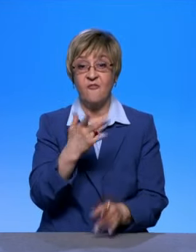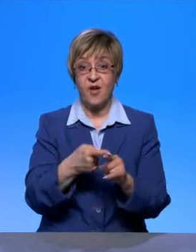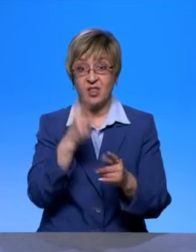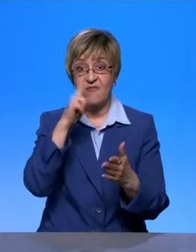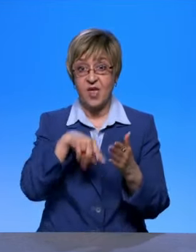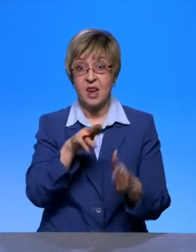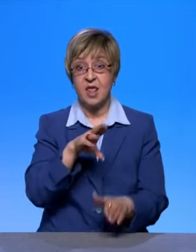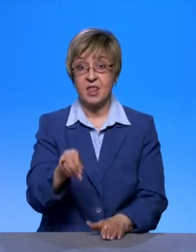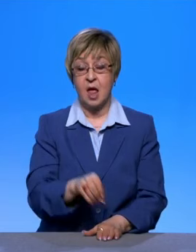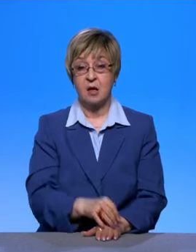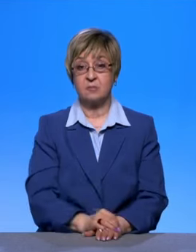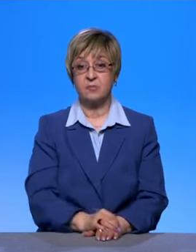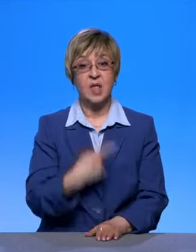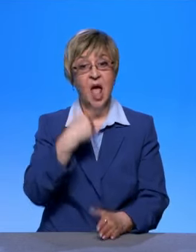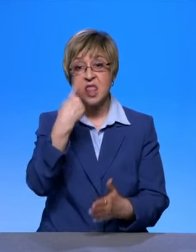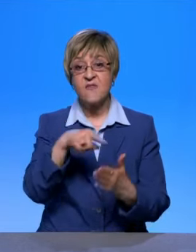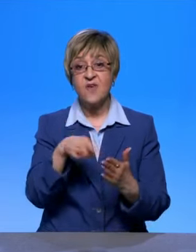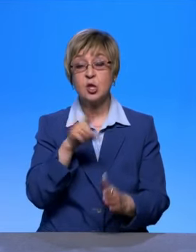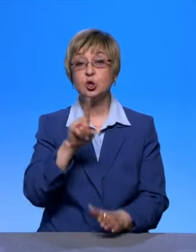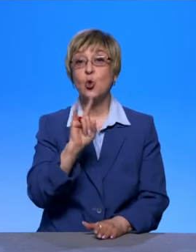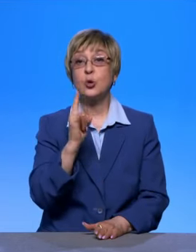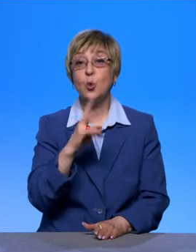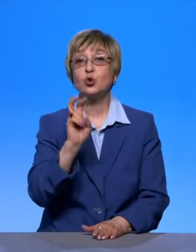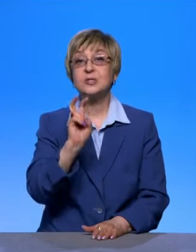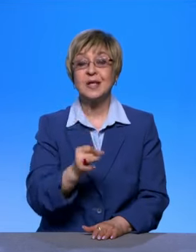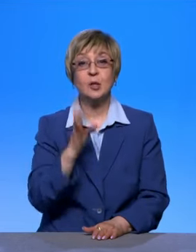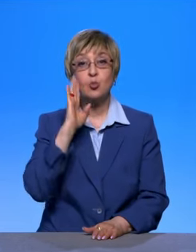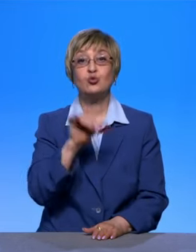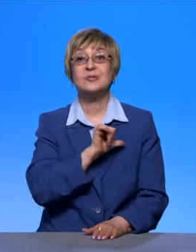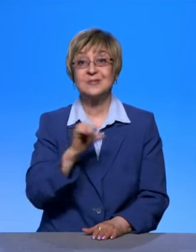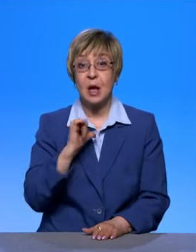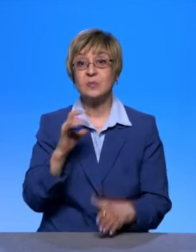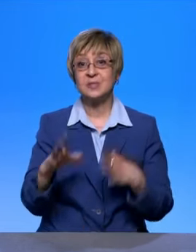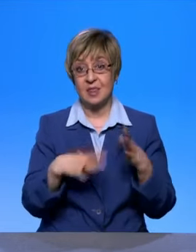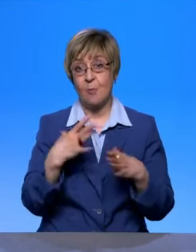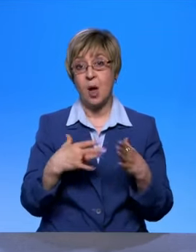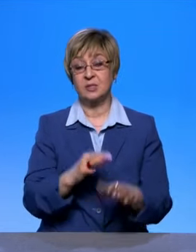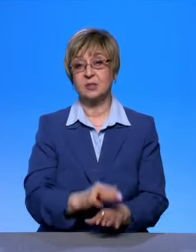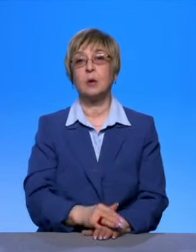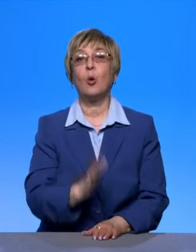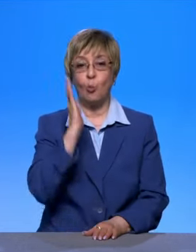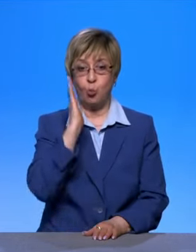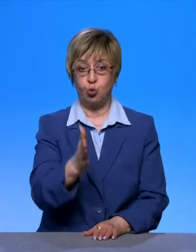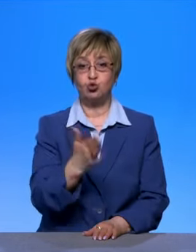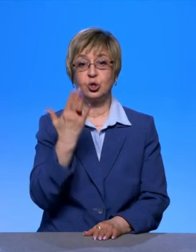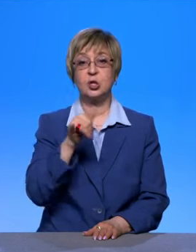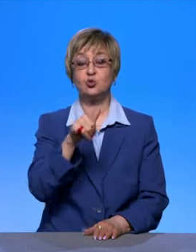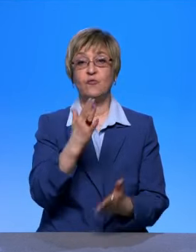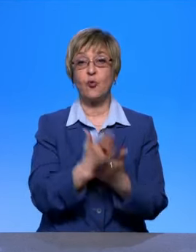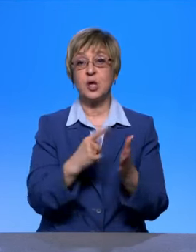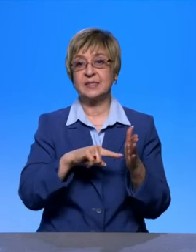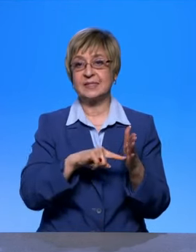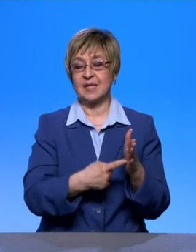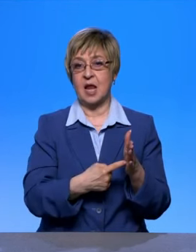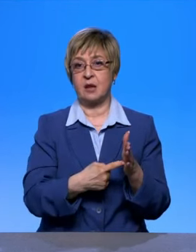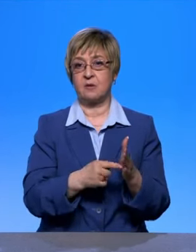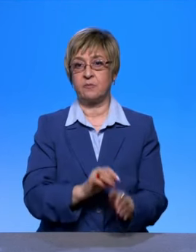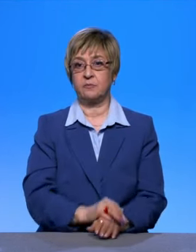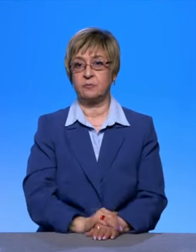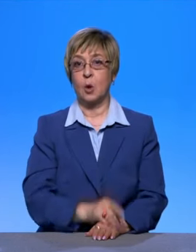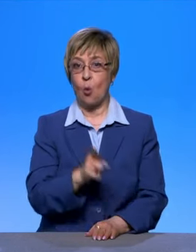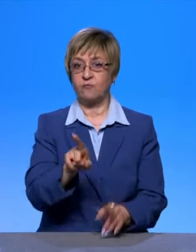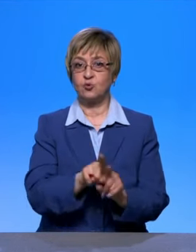этим занимаюсь. Я не верю, что ребенок сядет и будет сам это делать. Ну, простите, пожалуйста. Будет, если у него цель есть. Ну, подождите. Он же